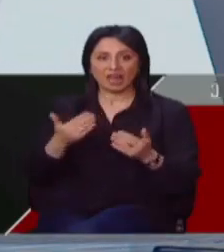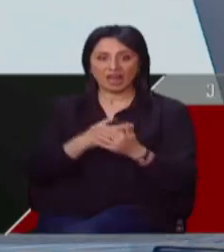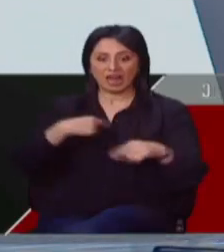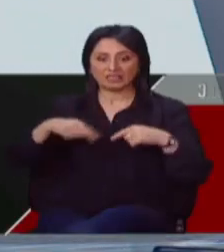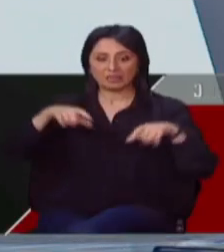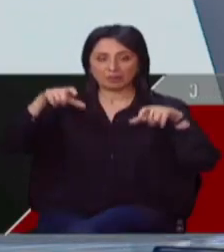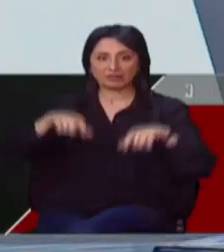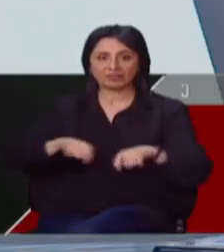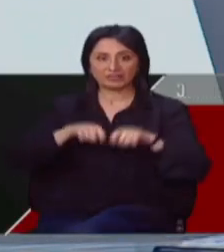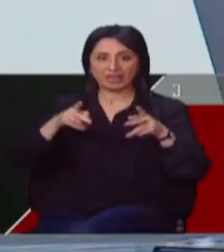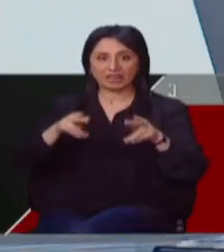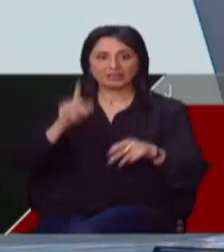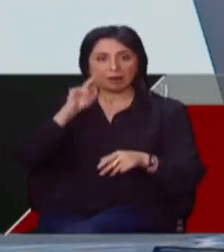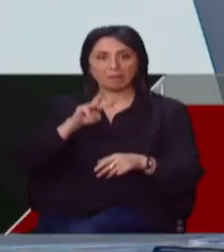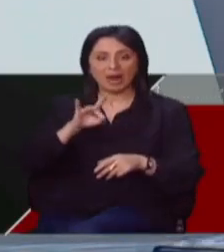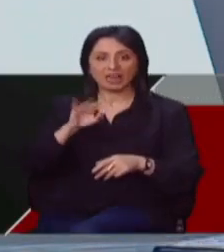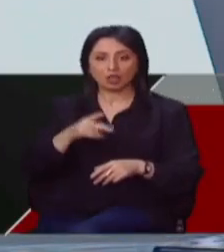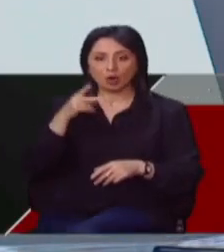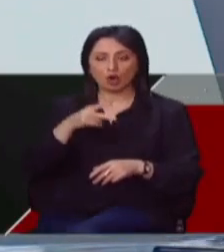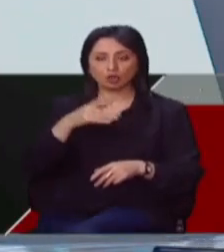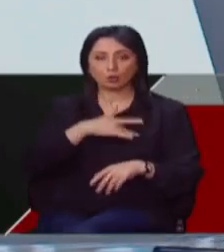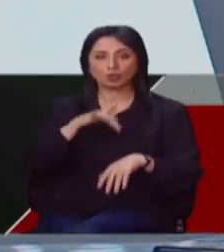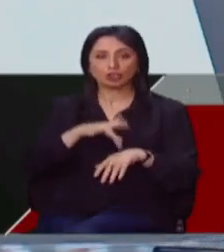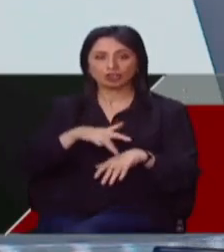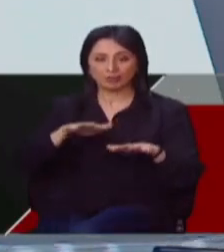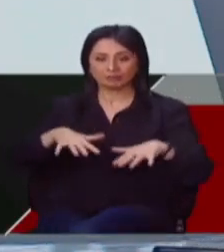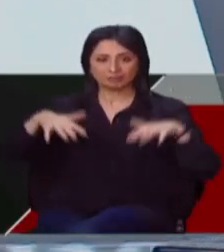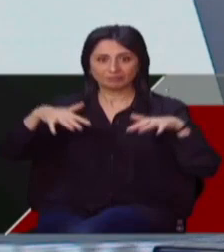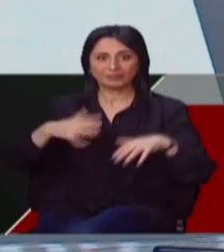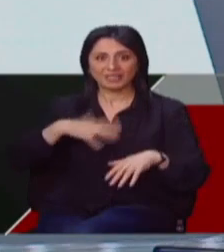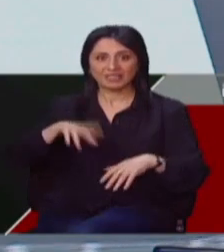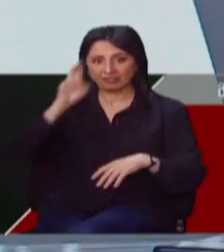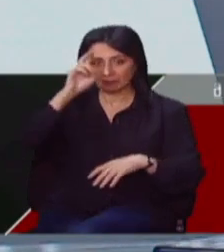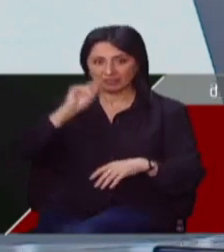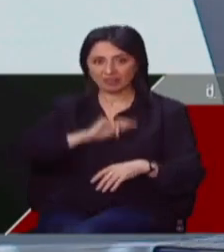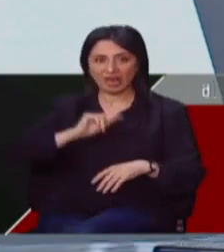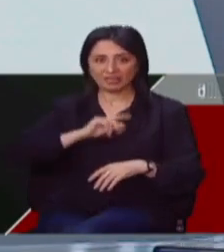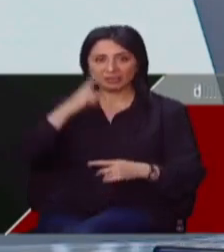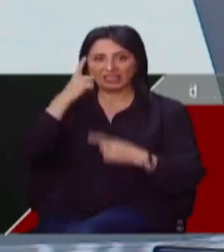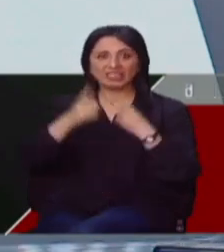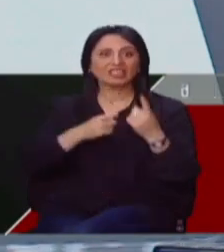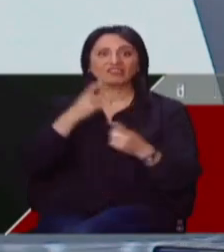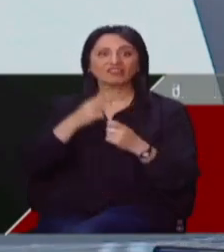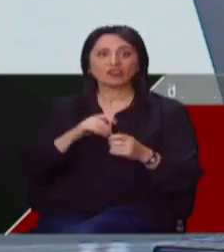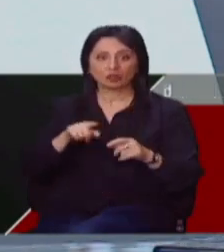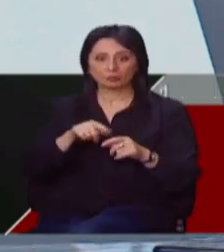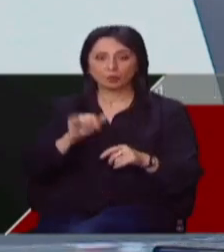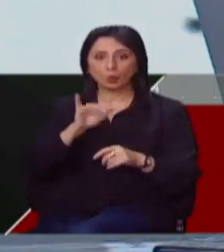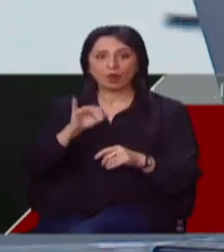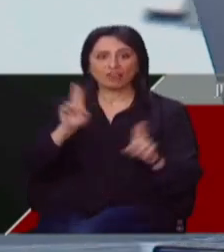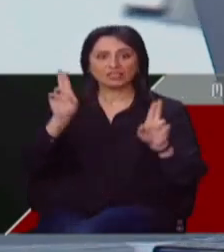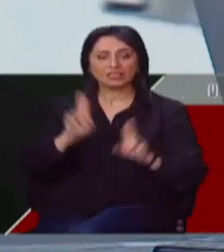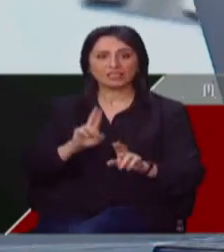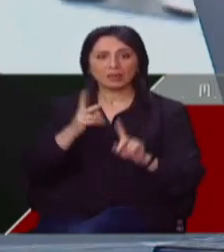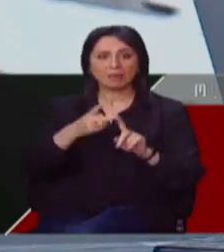ახალი საფეხბურთო სტადიონი გაიხსნა მარნეულში. ის 2000 გულშემატკივარზეა გათვლილი საქართველოს მთავრობის ადმინისტრაციის ინფორმაციით. კომპლექსი უეფას